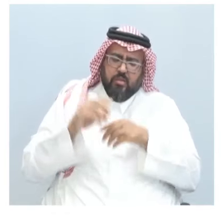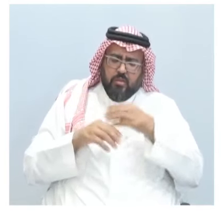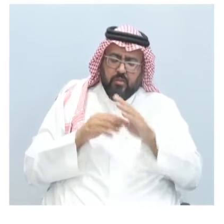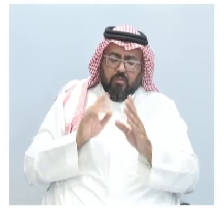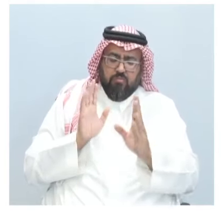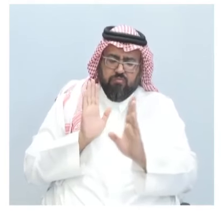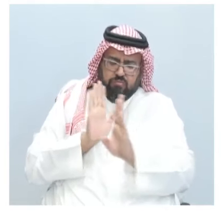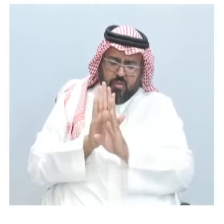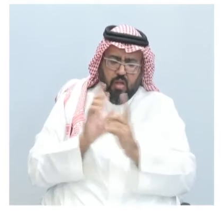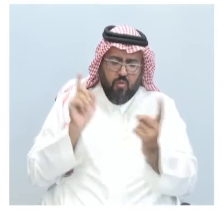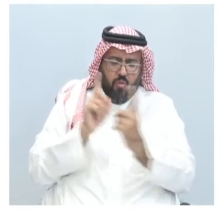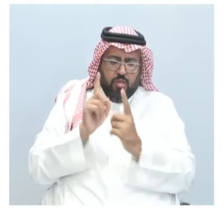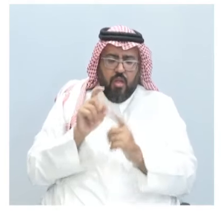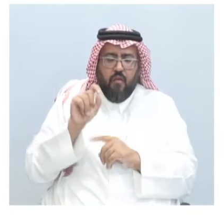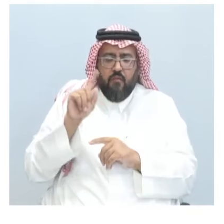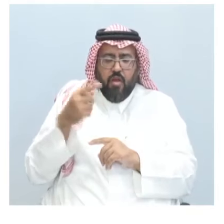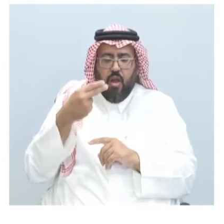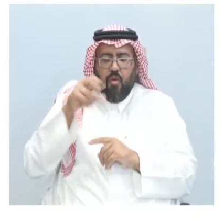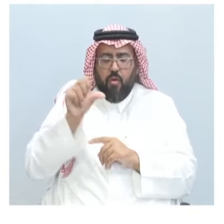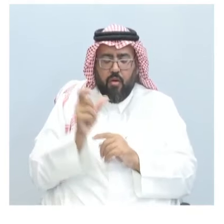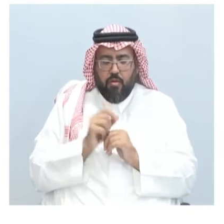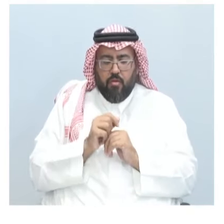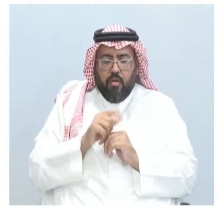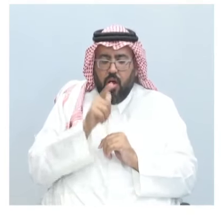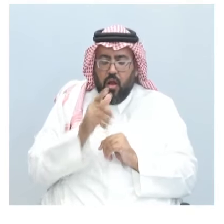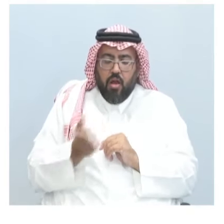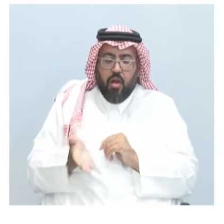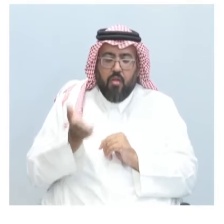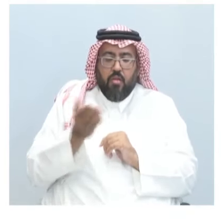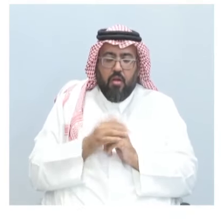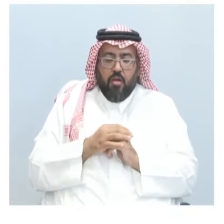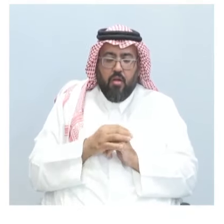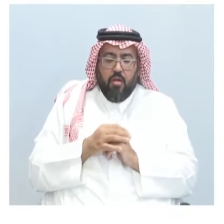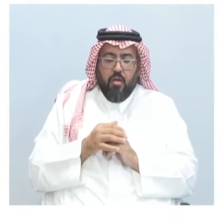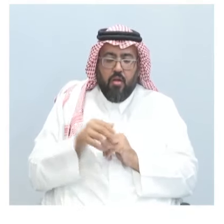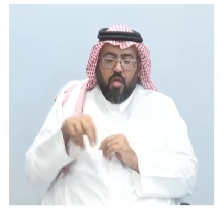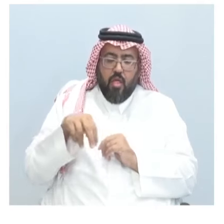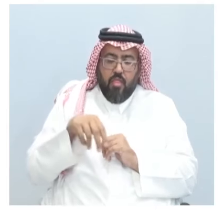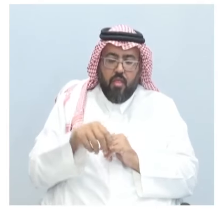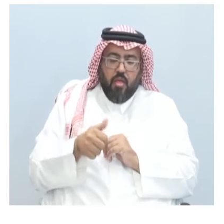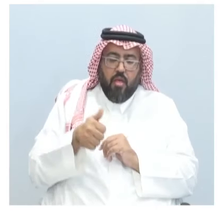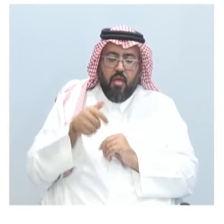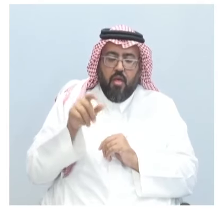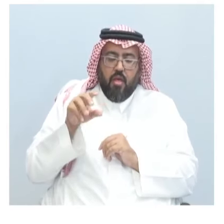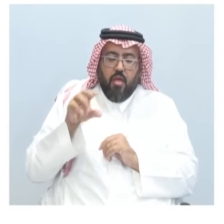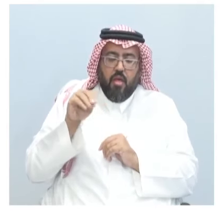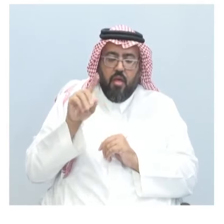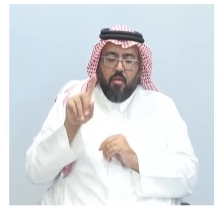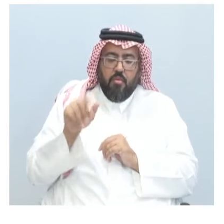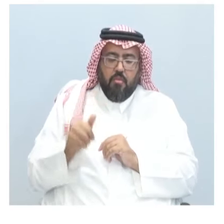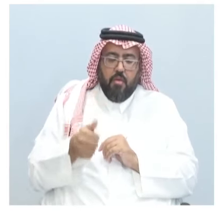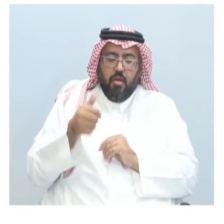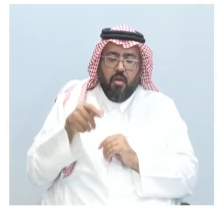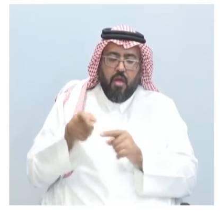مواجهه فرعون ما قال الله سبحانه وتعالى اذهبا الى